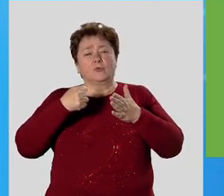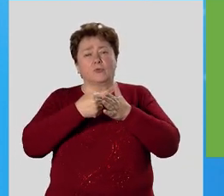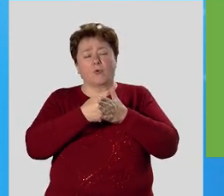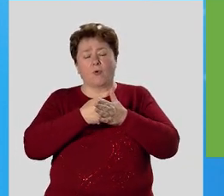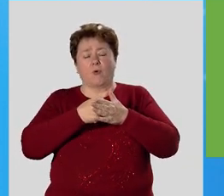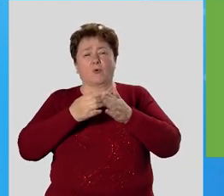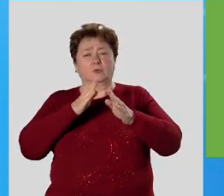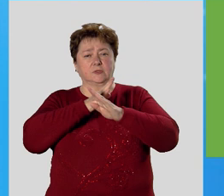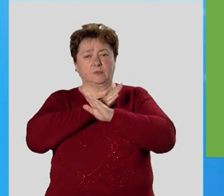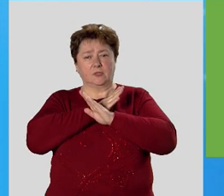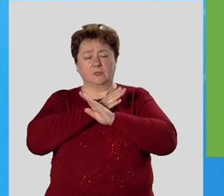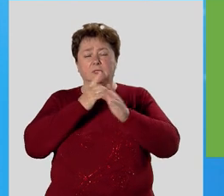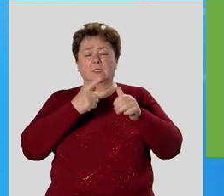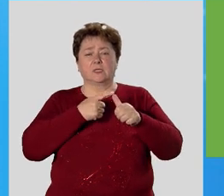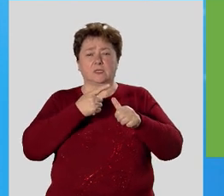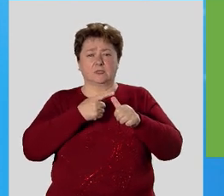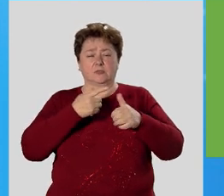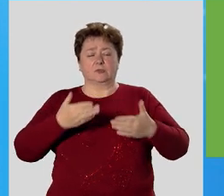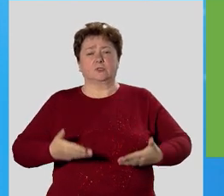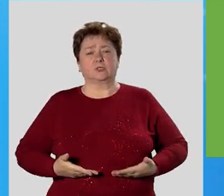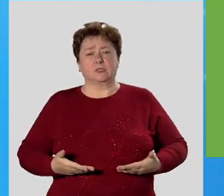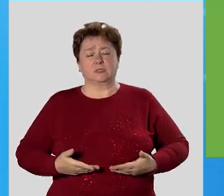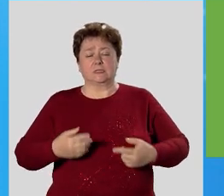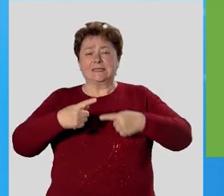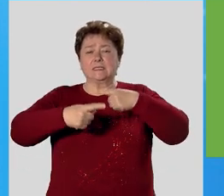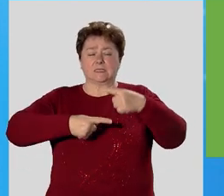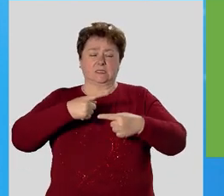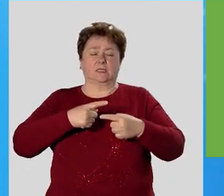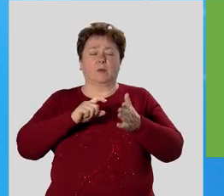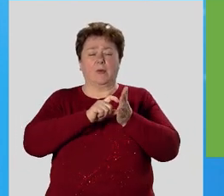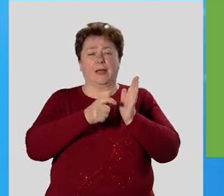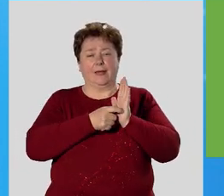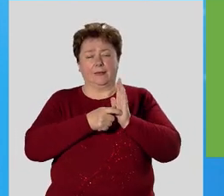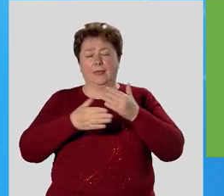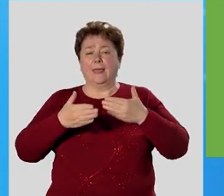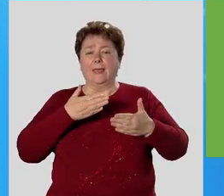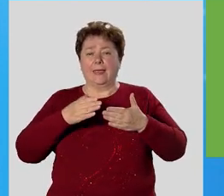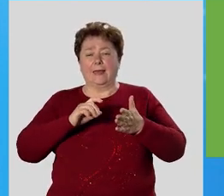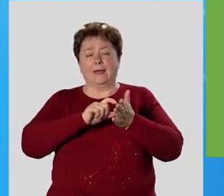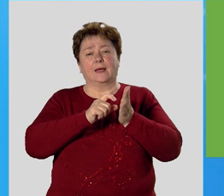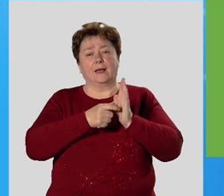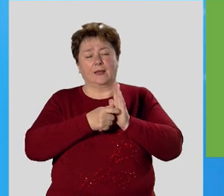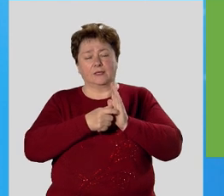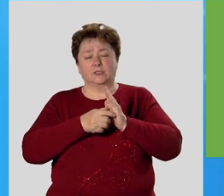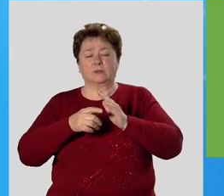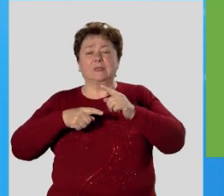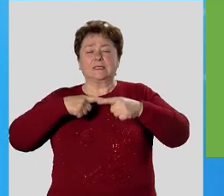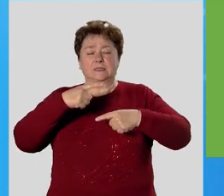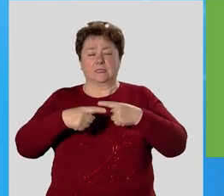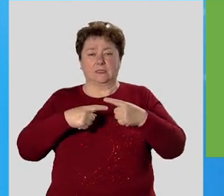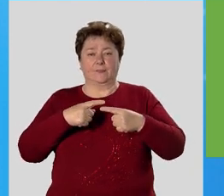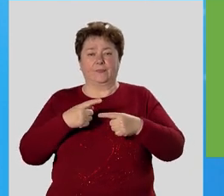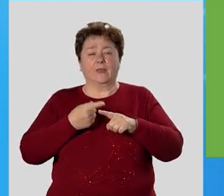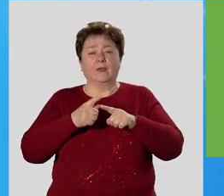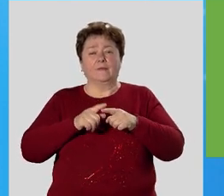до смерти называют жизненным циклом клетки или клеточным циклом. В